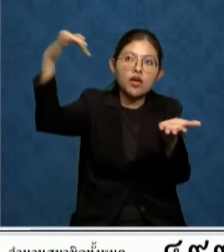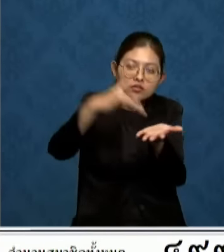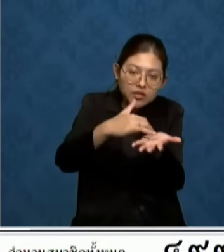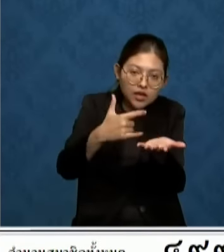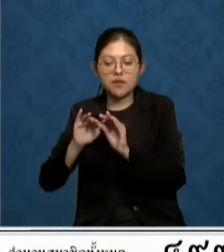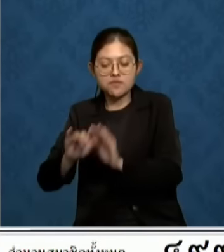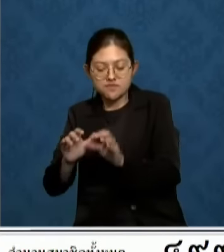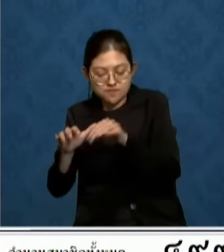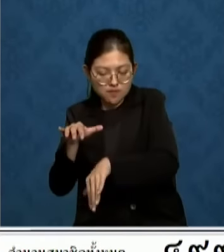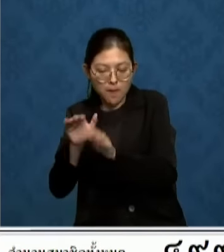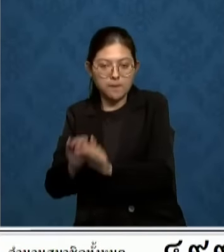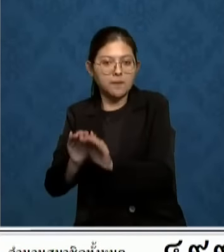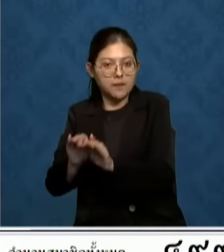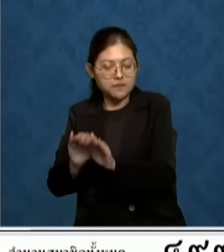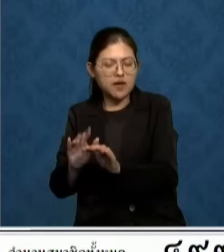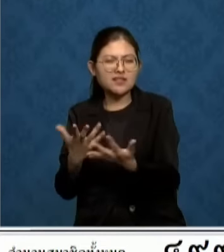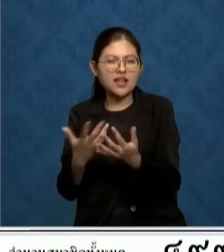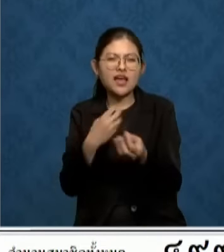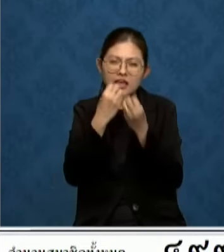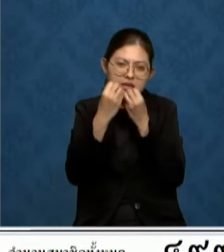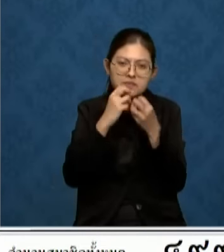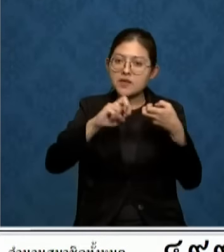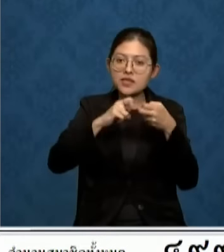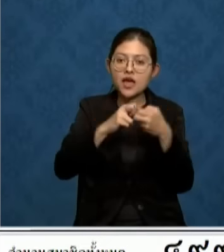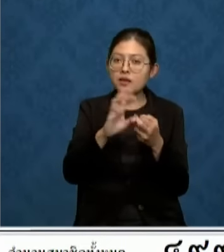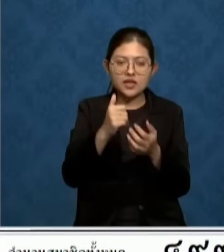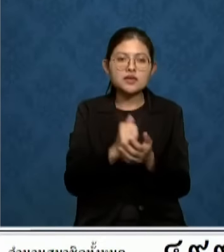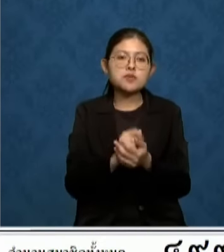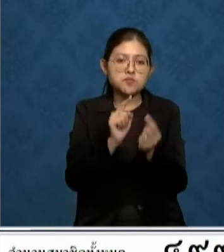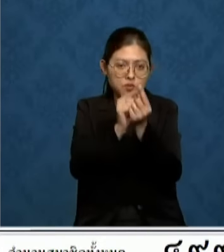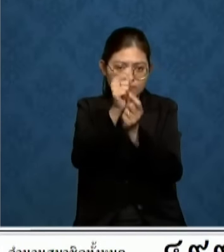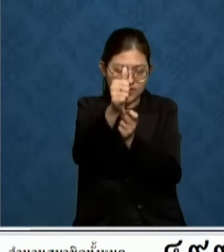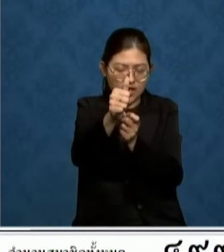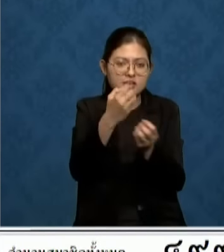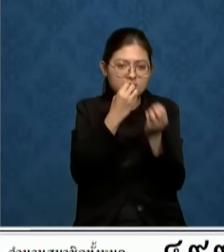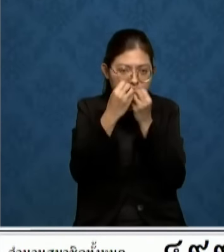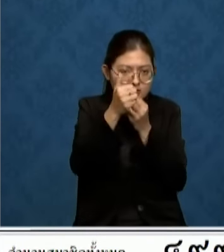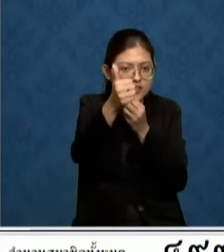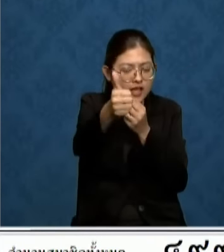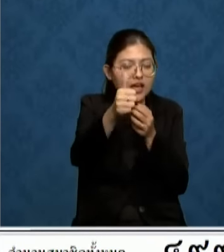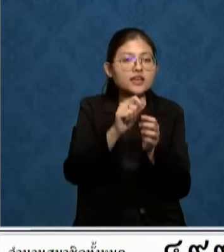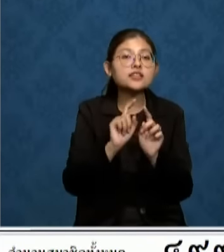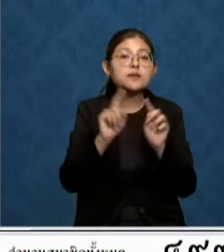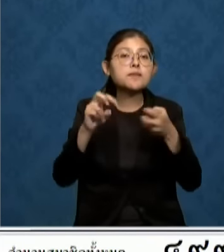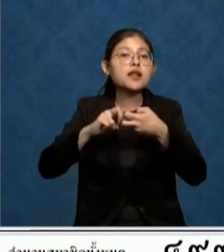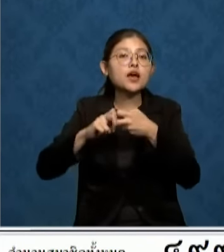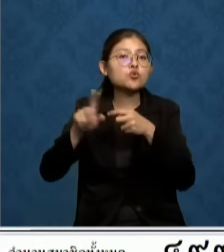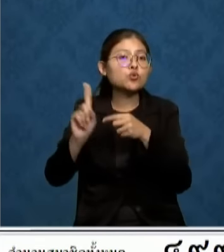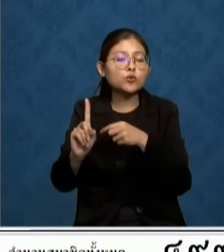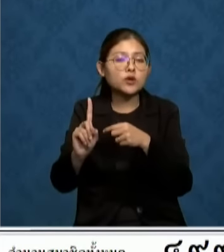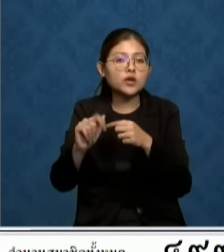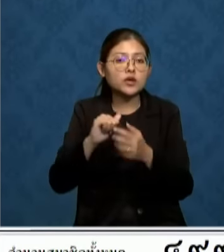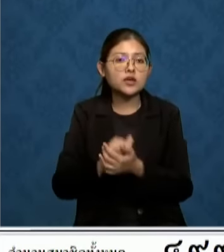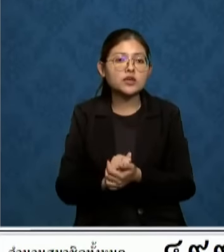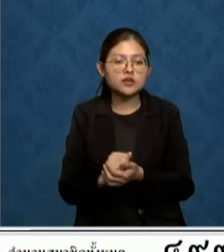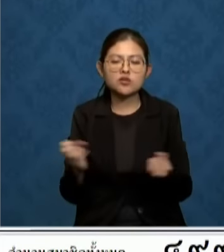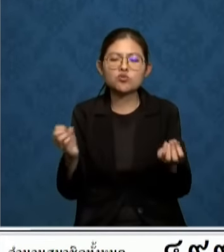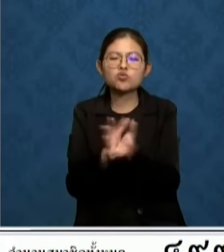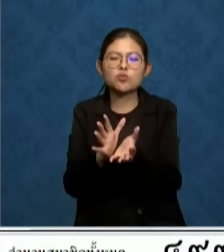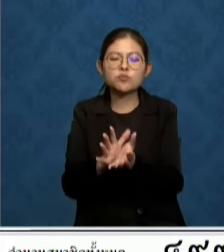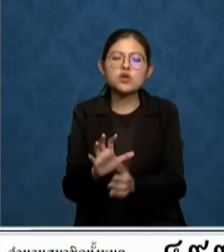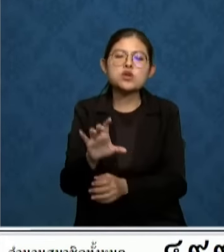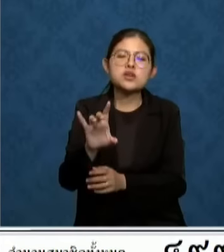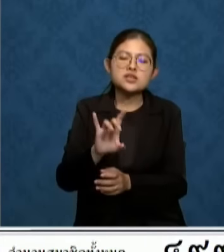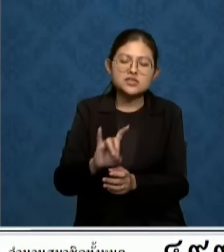เลยครับท่านประธานเรื่องกินไม่ใช่ปัญหามันเกิดได้ครับมันกินได้แต่ปัญหาคือมันทำลายระบบนิเวศ